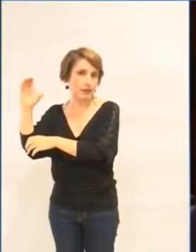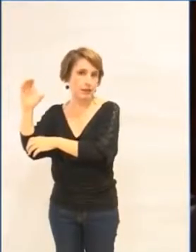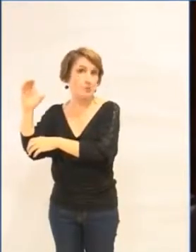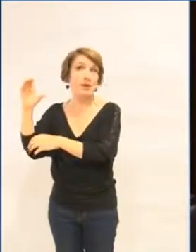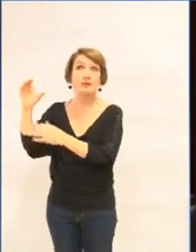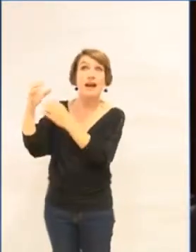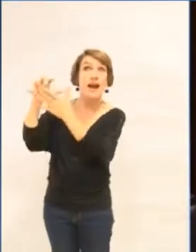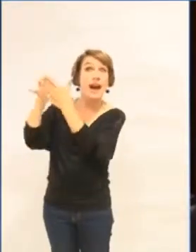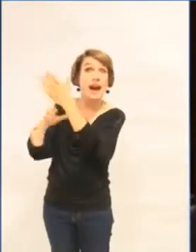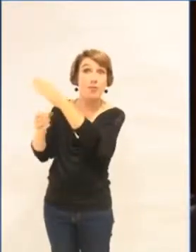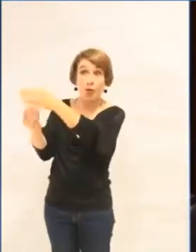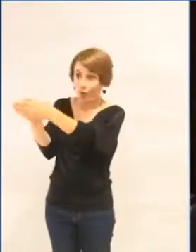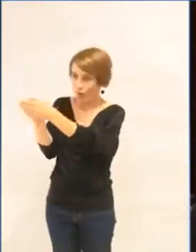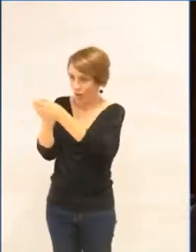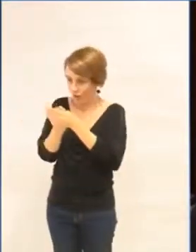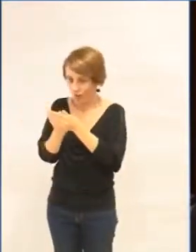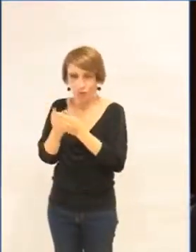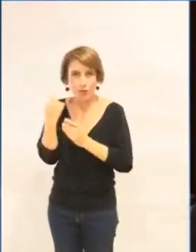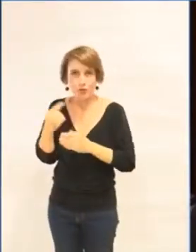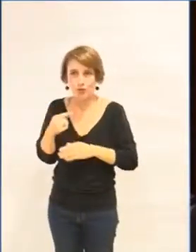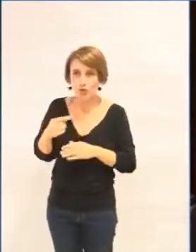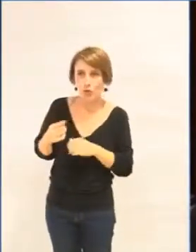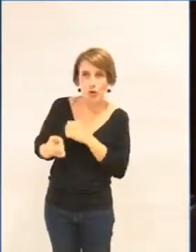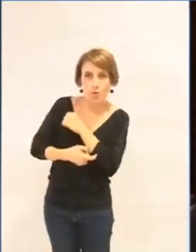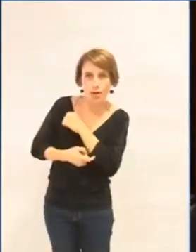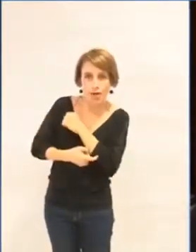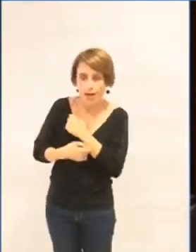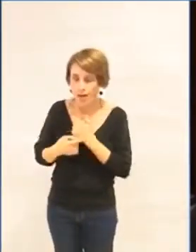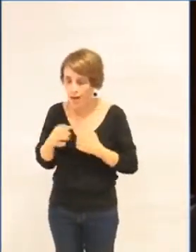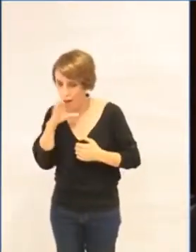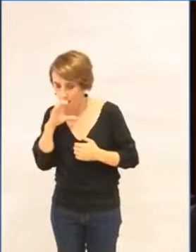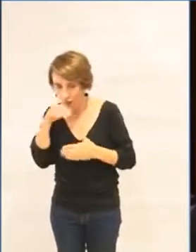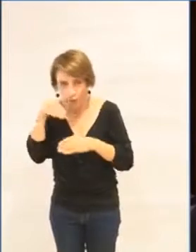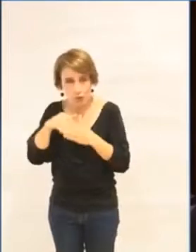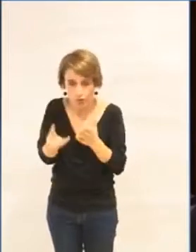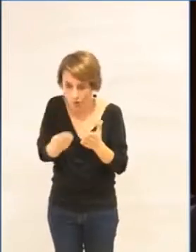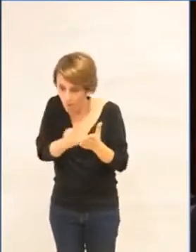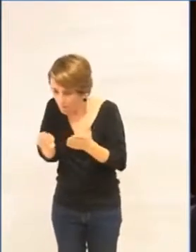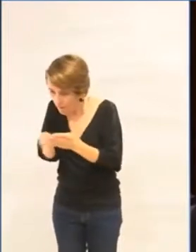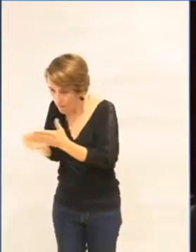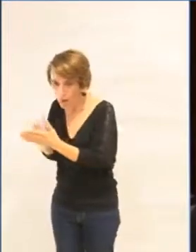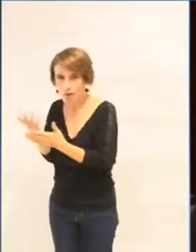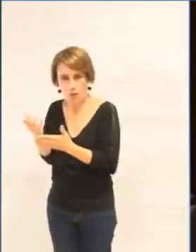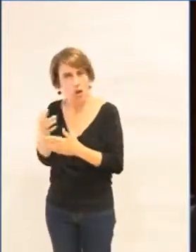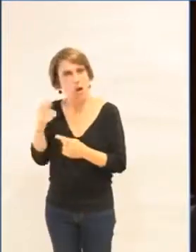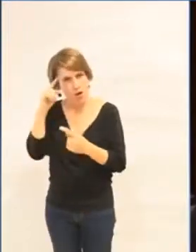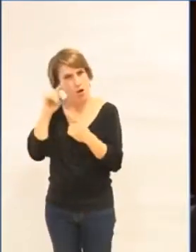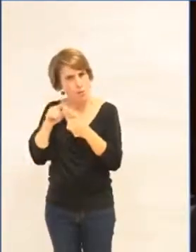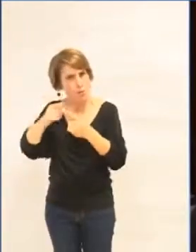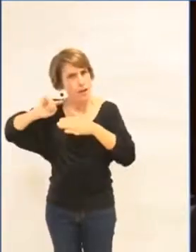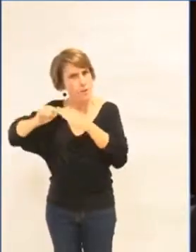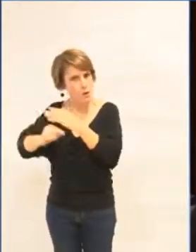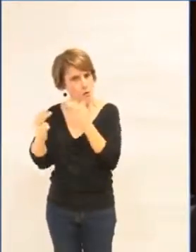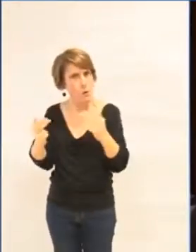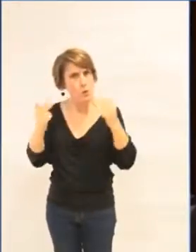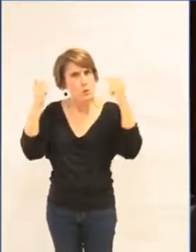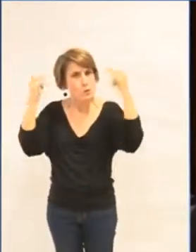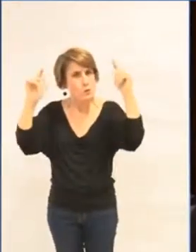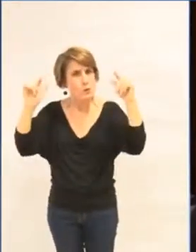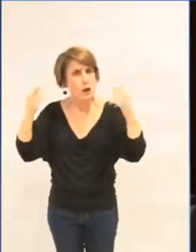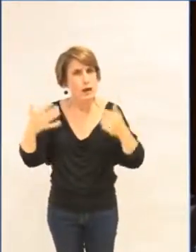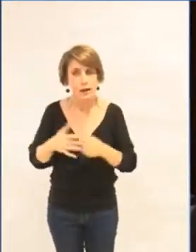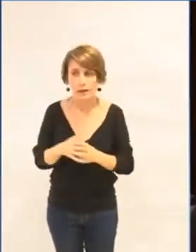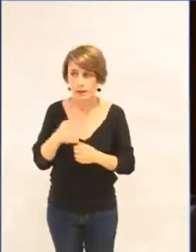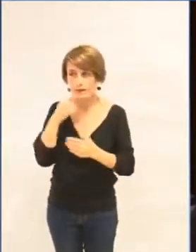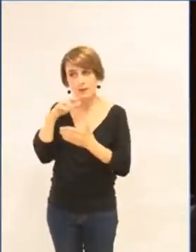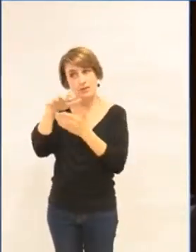ces questions, sachant qu'elles sont ardues et que, comme disait un grand homme d'État britannique, un rapport de la